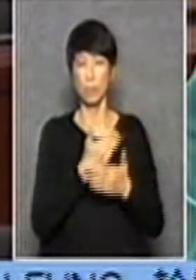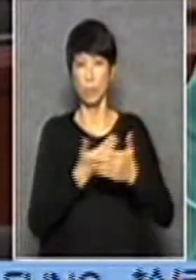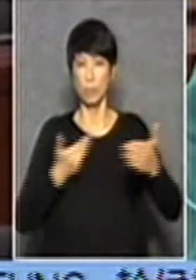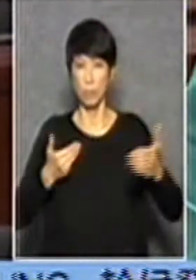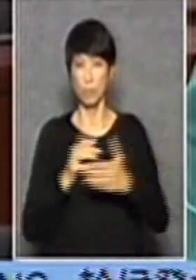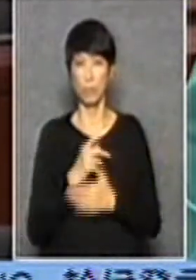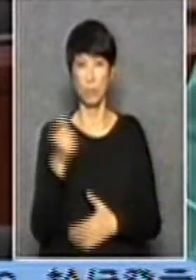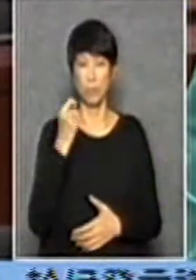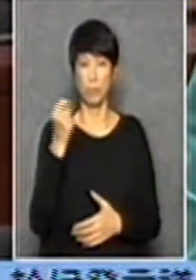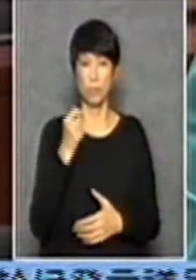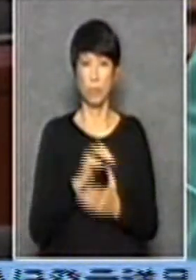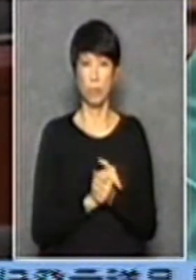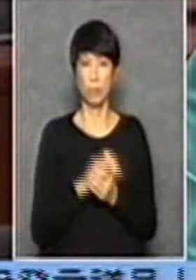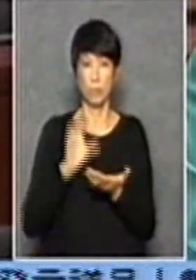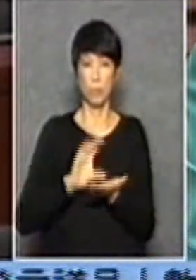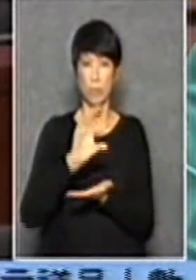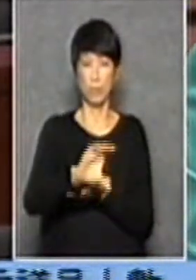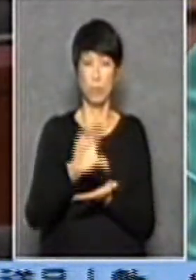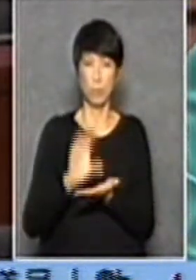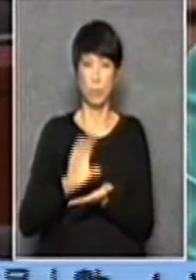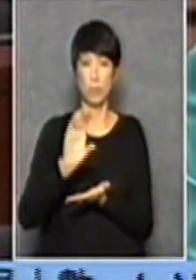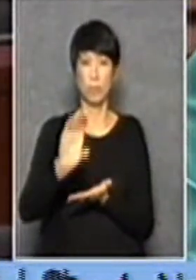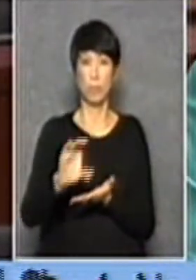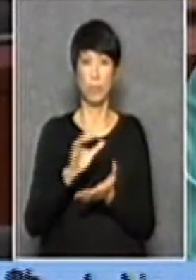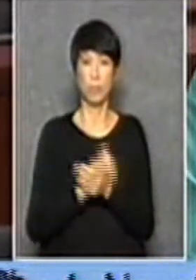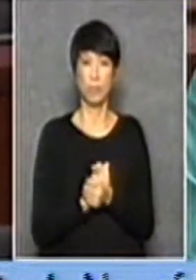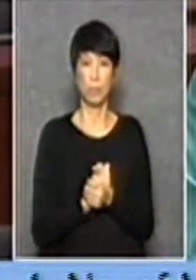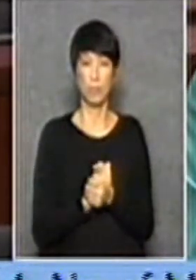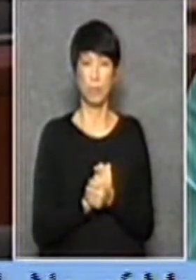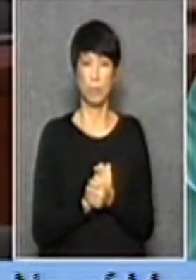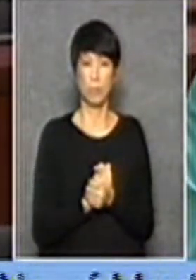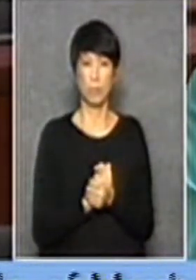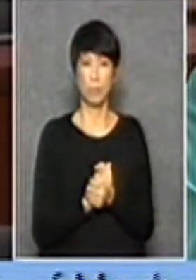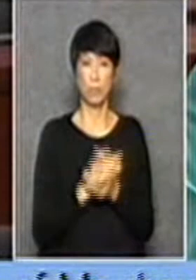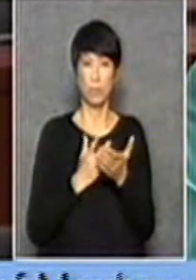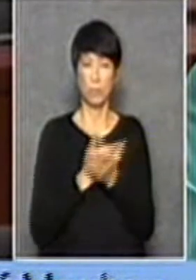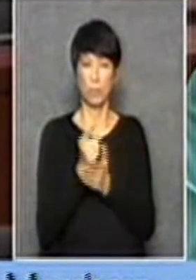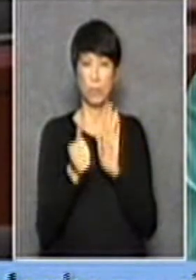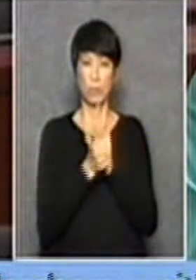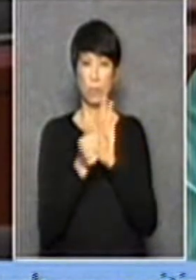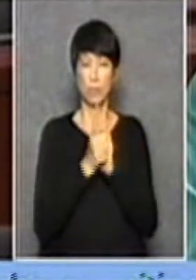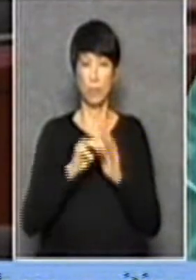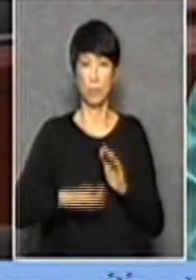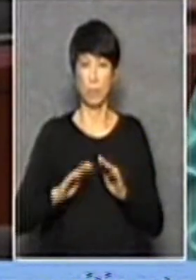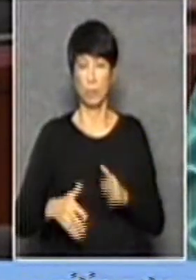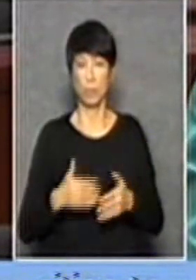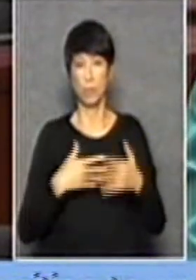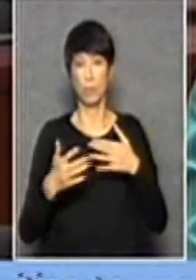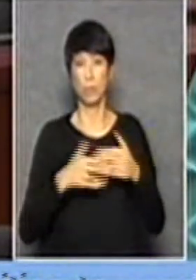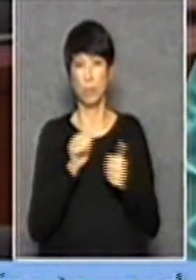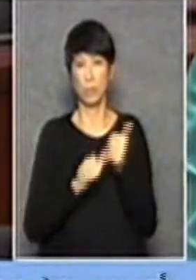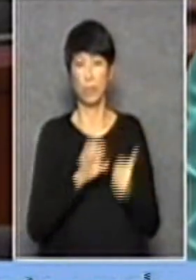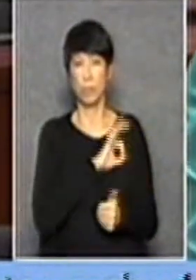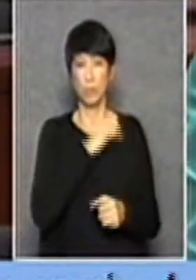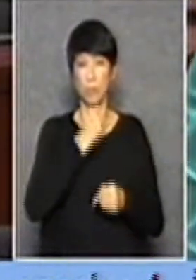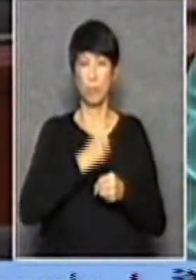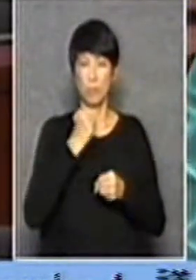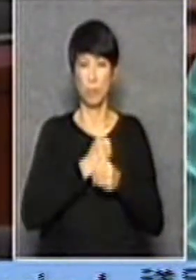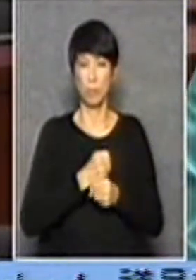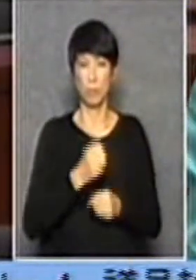尽快投放多些资源在家庭议会，专注为儿童事务，为儿童的一生做好筹